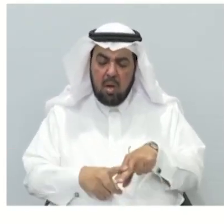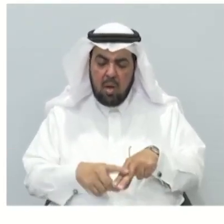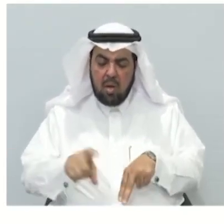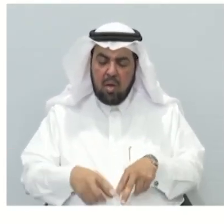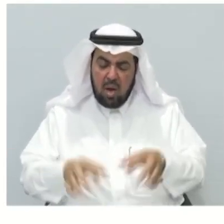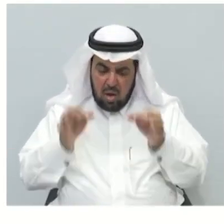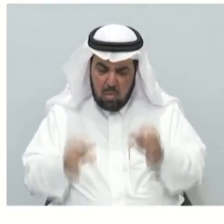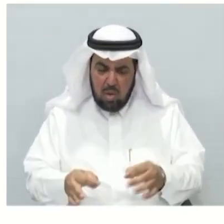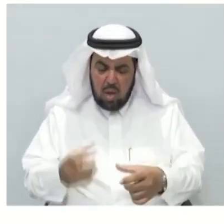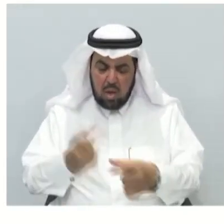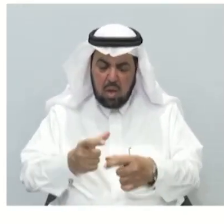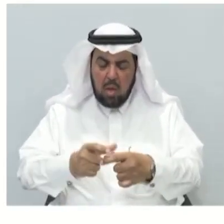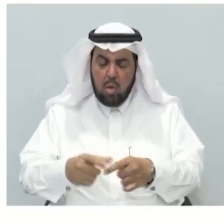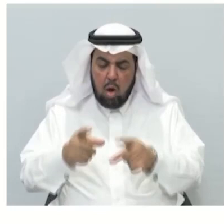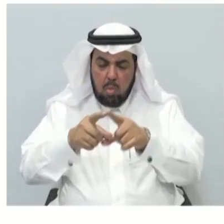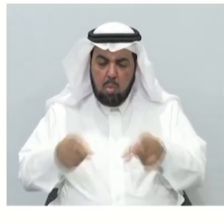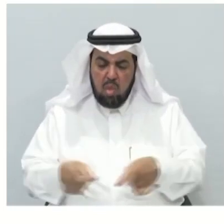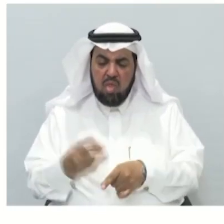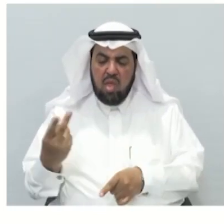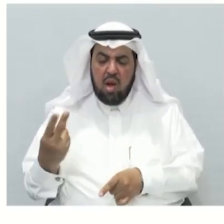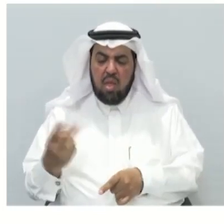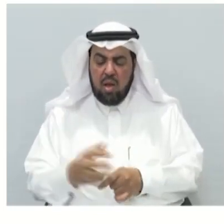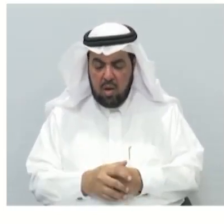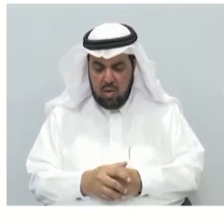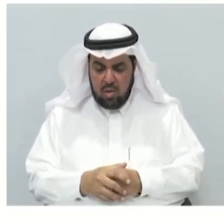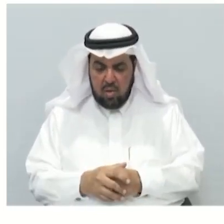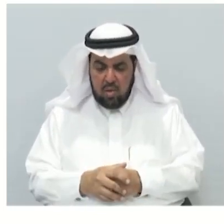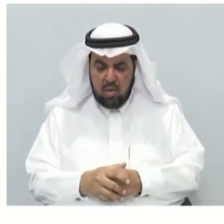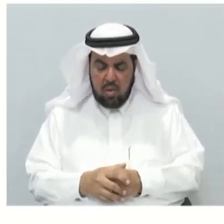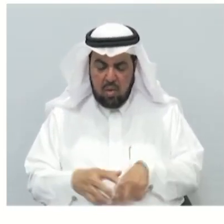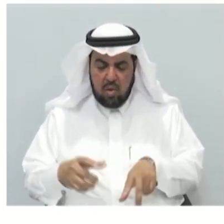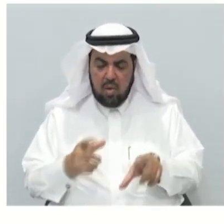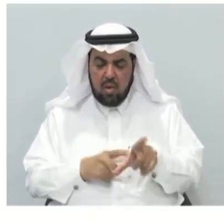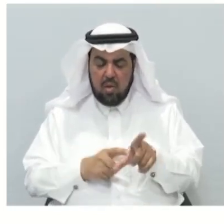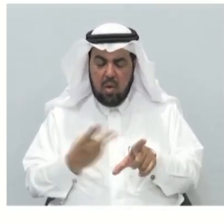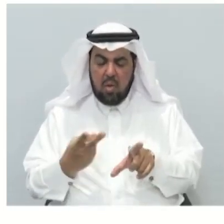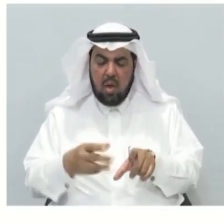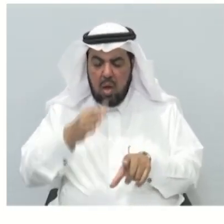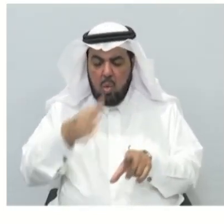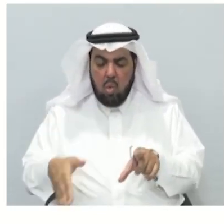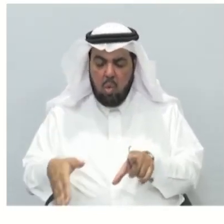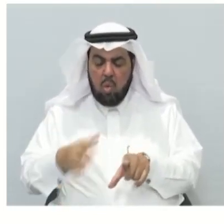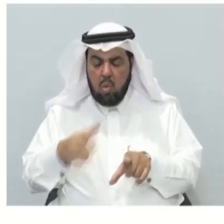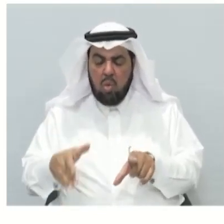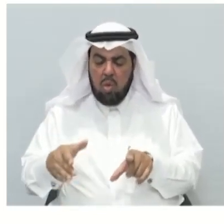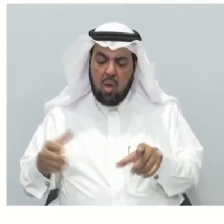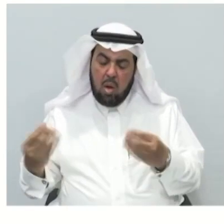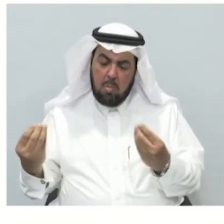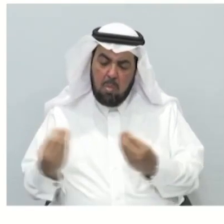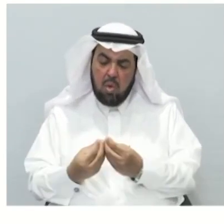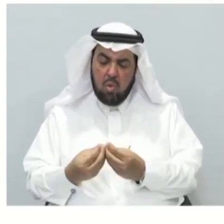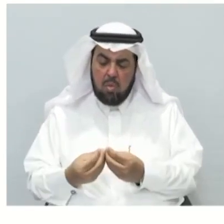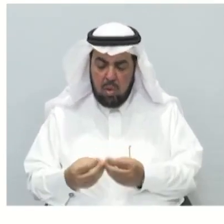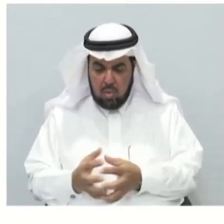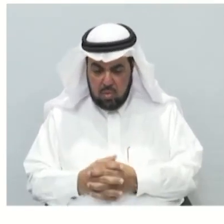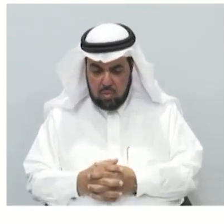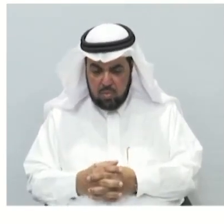تطابق مثلثين ذكرناها اي اس اي معناها ايش معناها زاويه وضلع غير محص وضلع محصور بينهما ايضا راح